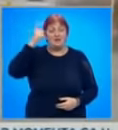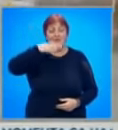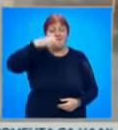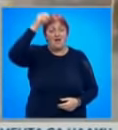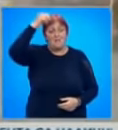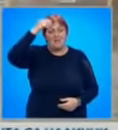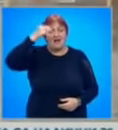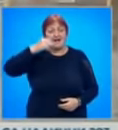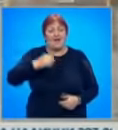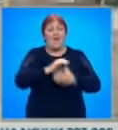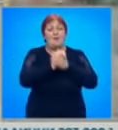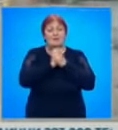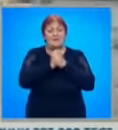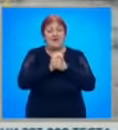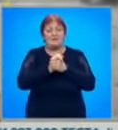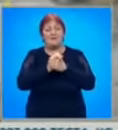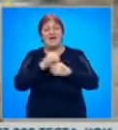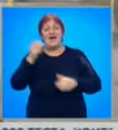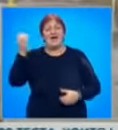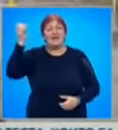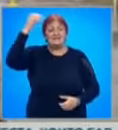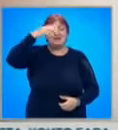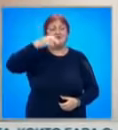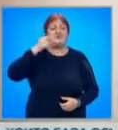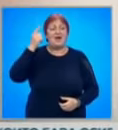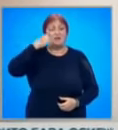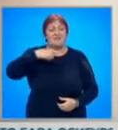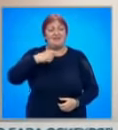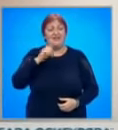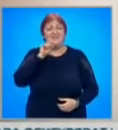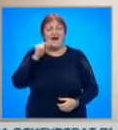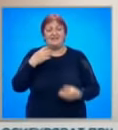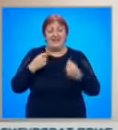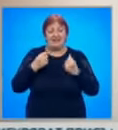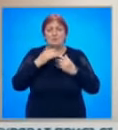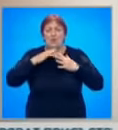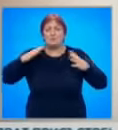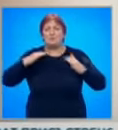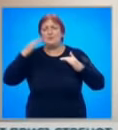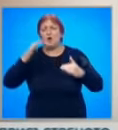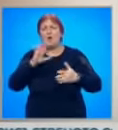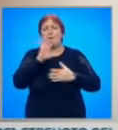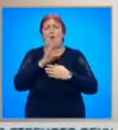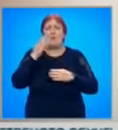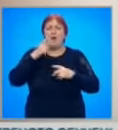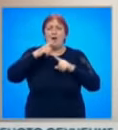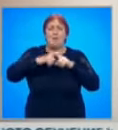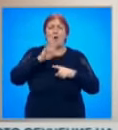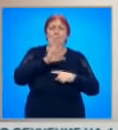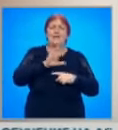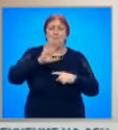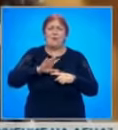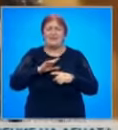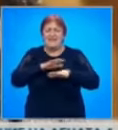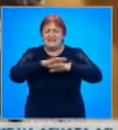България! Поздравяваме слънчевия рожден ден на Арт Театър! Нека се множат още много пъти по 5. Бъдете здрави, салоните винаги